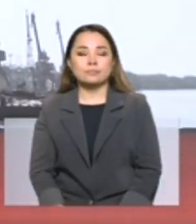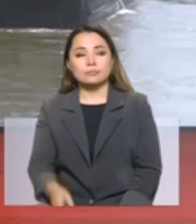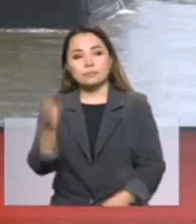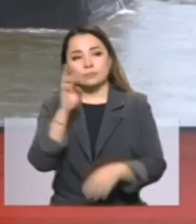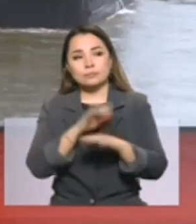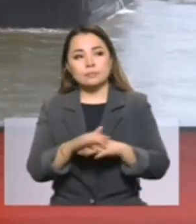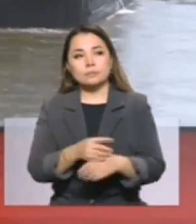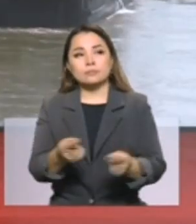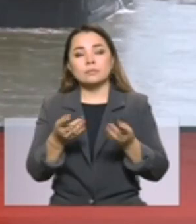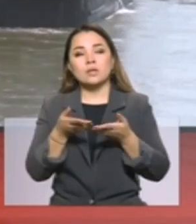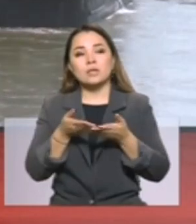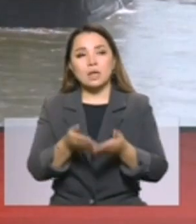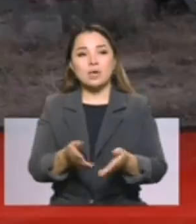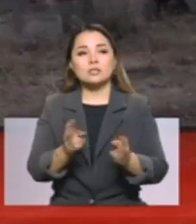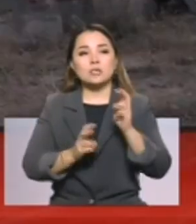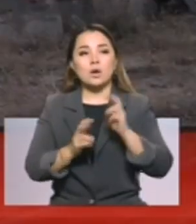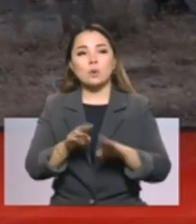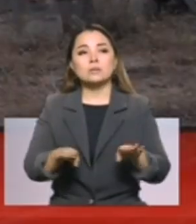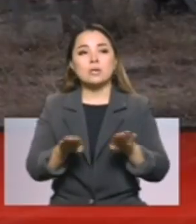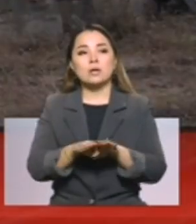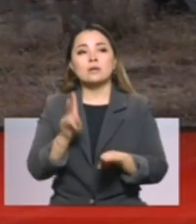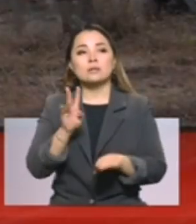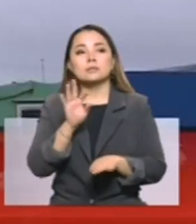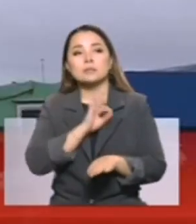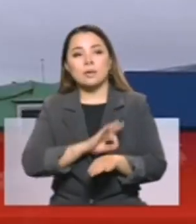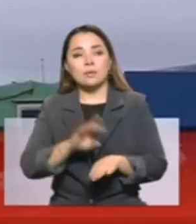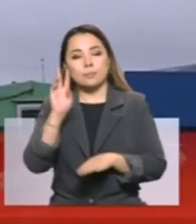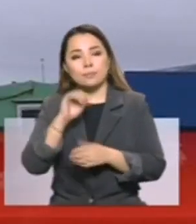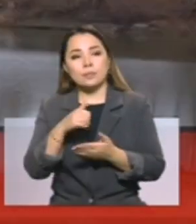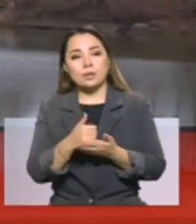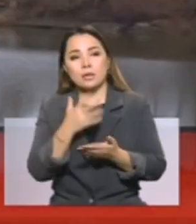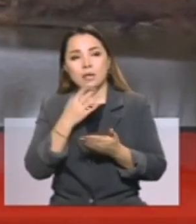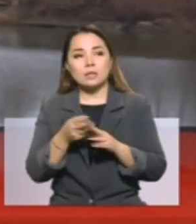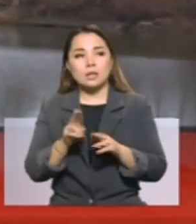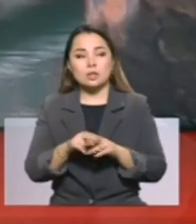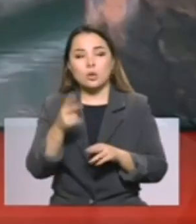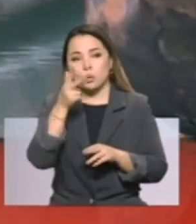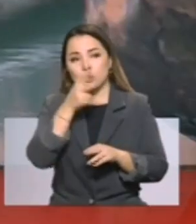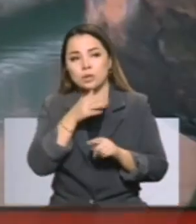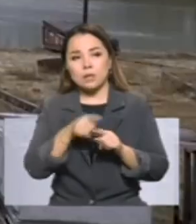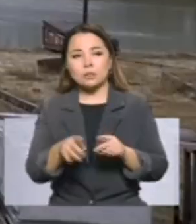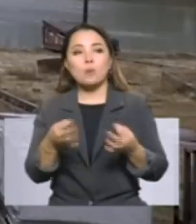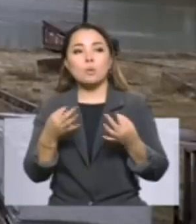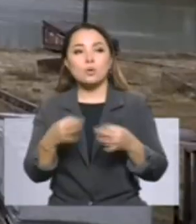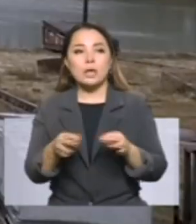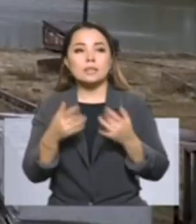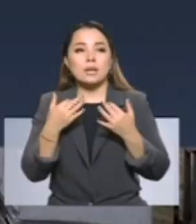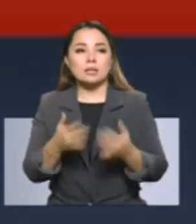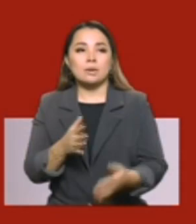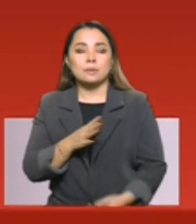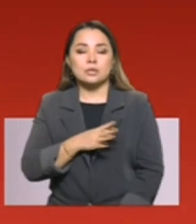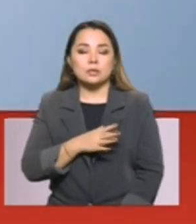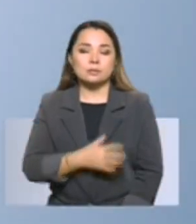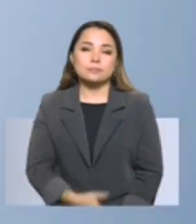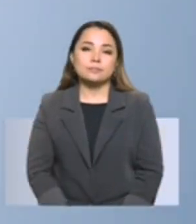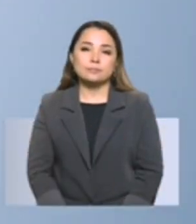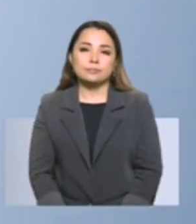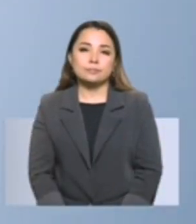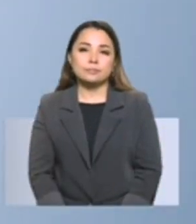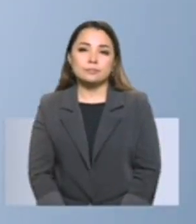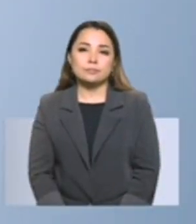Елдегі ең ірі кеме зауытын жабу кімге тиімді? Жергілікті билік аумақты 3 айда босатуды талап етті.